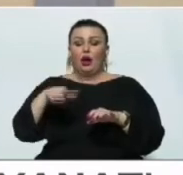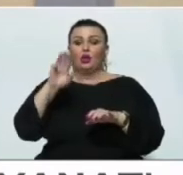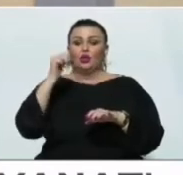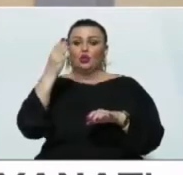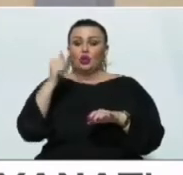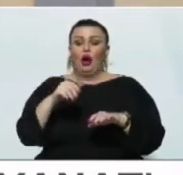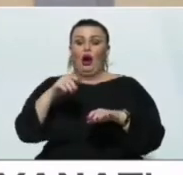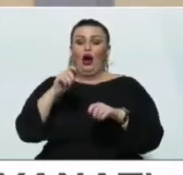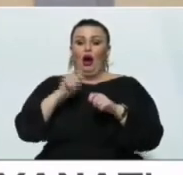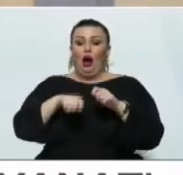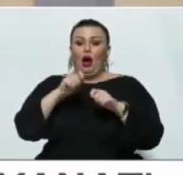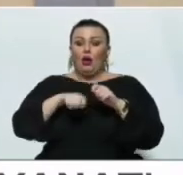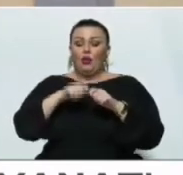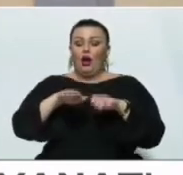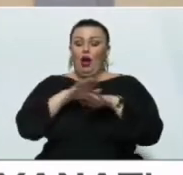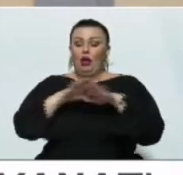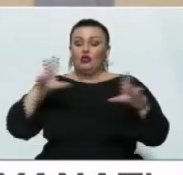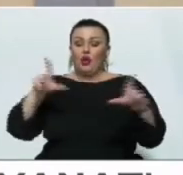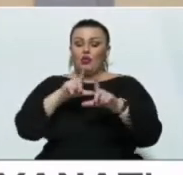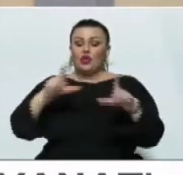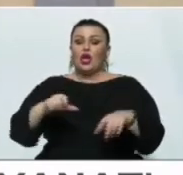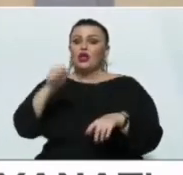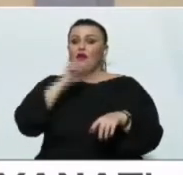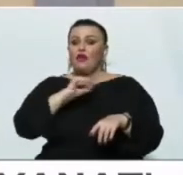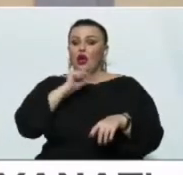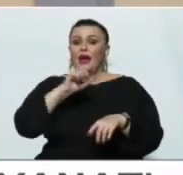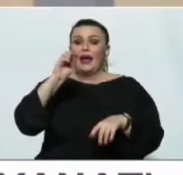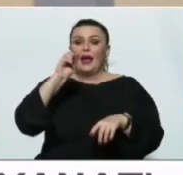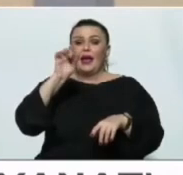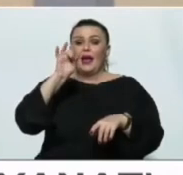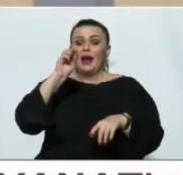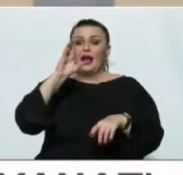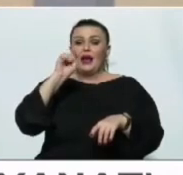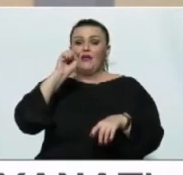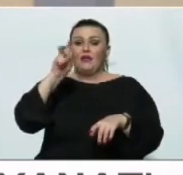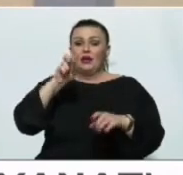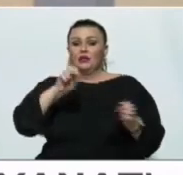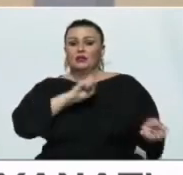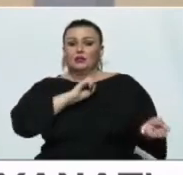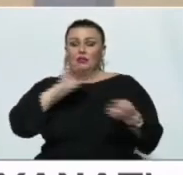xalça muzeylərini uğurlayaraq, Ermənistana, İrəvana daşımışdılar və indi